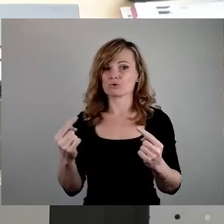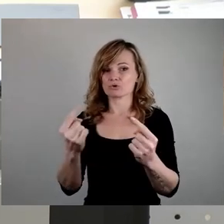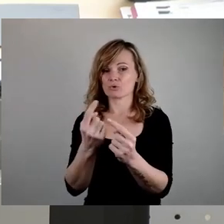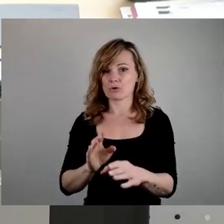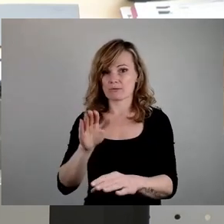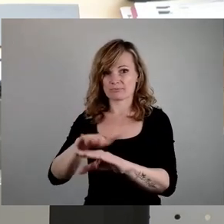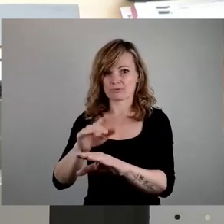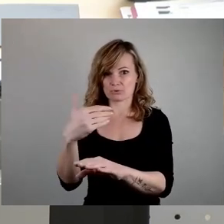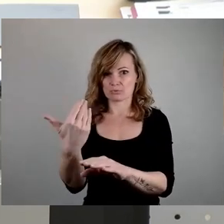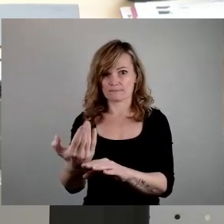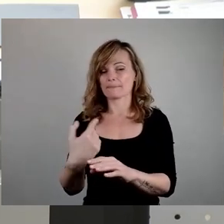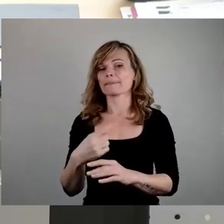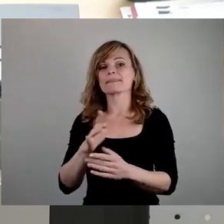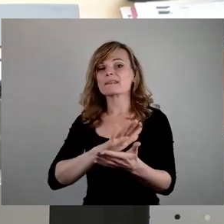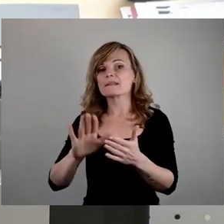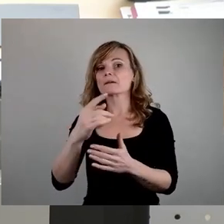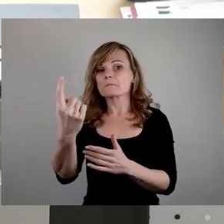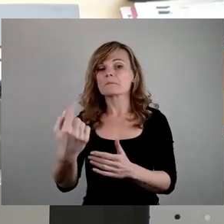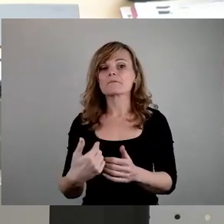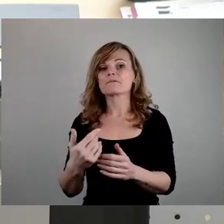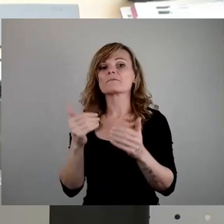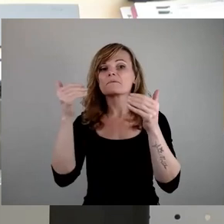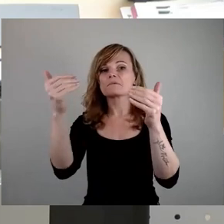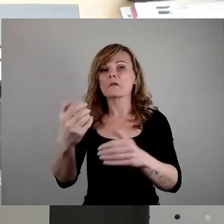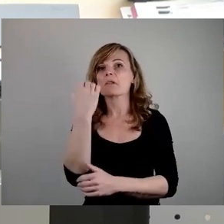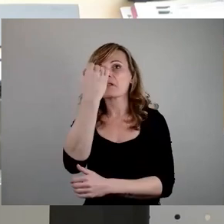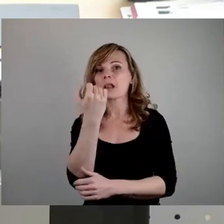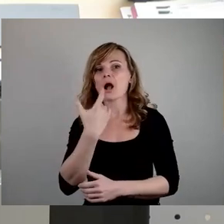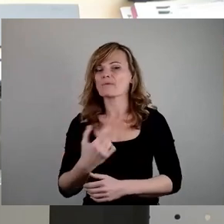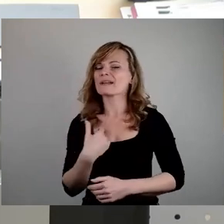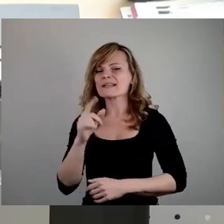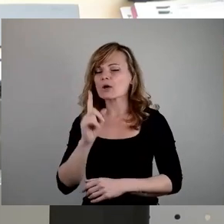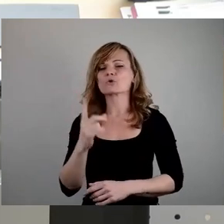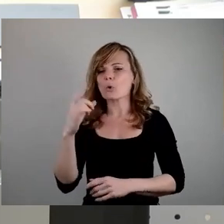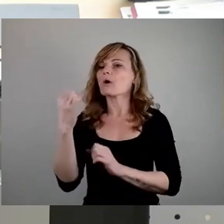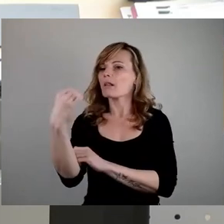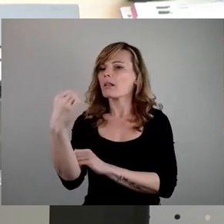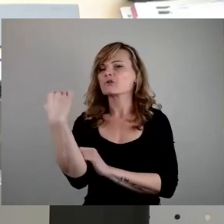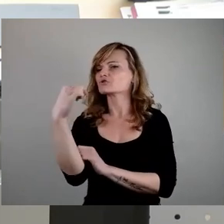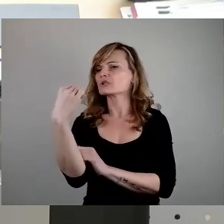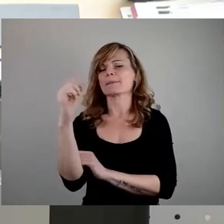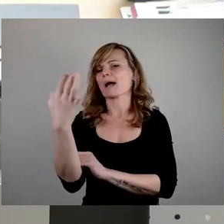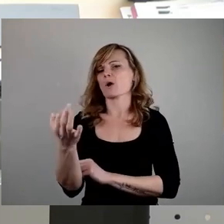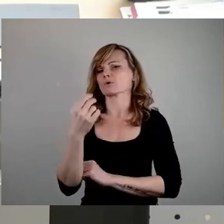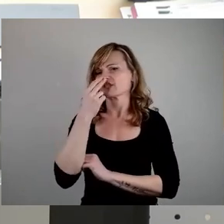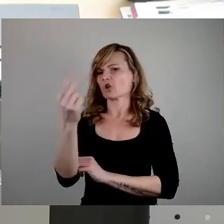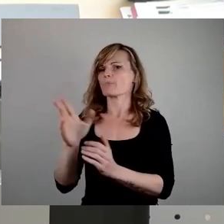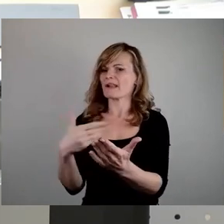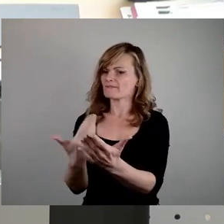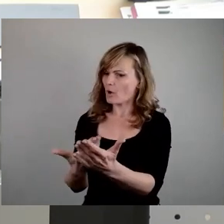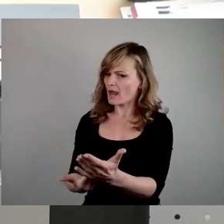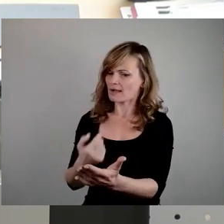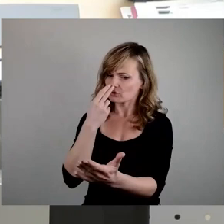dass da irgendjemand uns hinterher getäuscht hat. Doch, lieber Kollege Schulte-Wissermann, da brauchen Sie gar nicht den Kopf schütteln. Gucken Sie in die Vorlage, gucken Sie